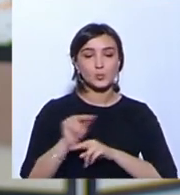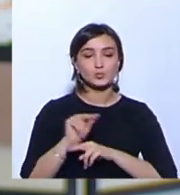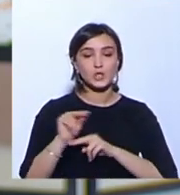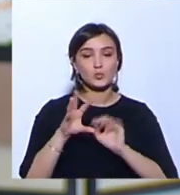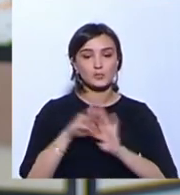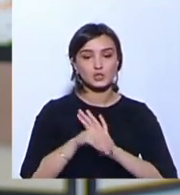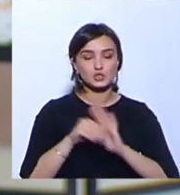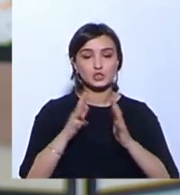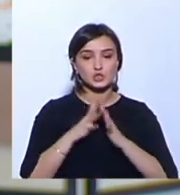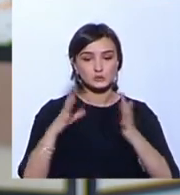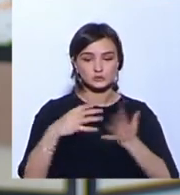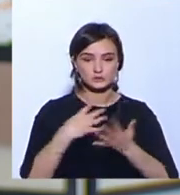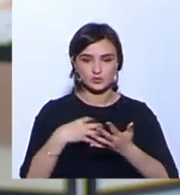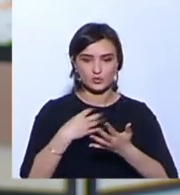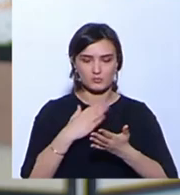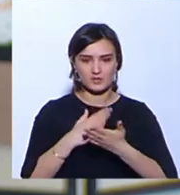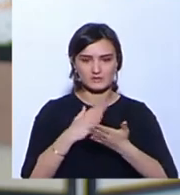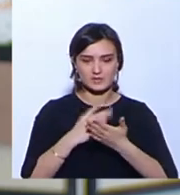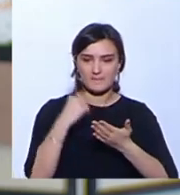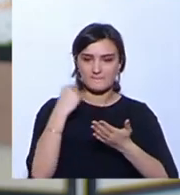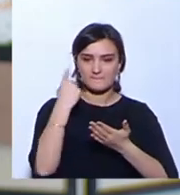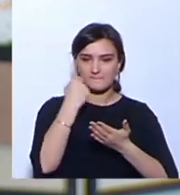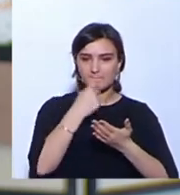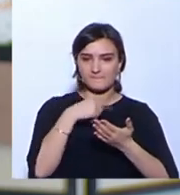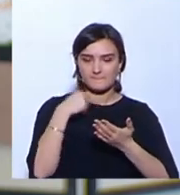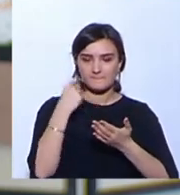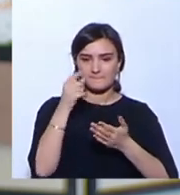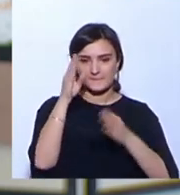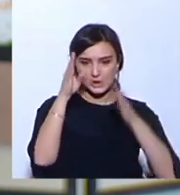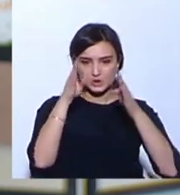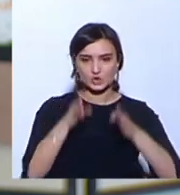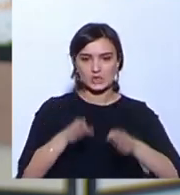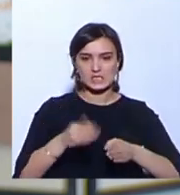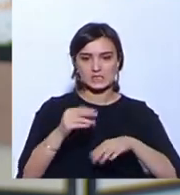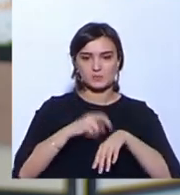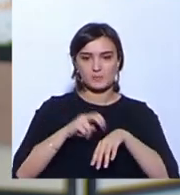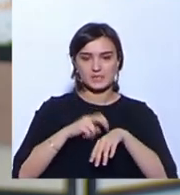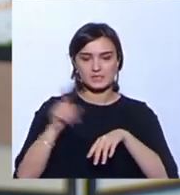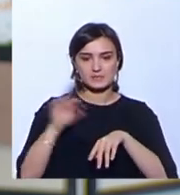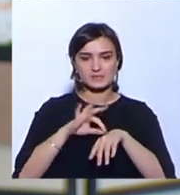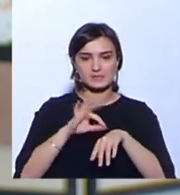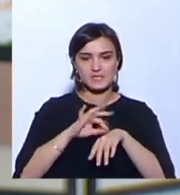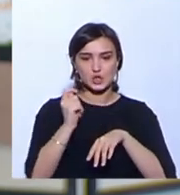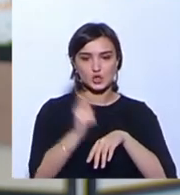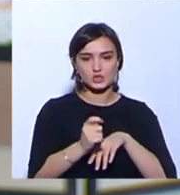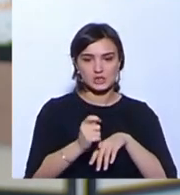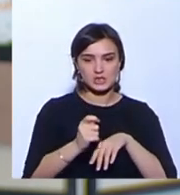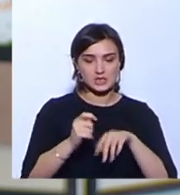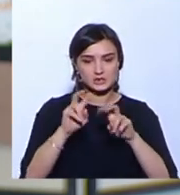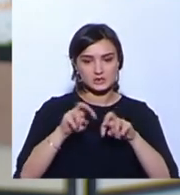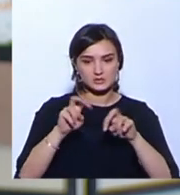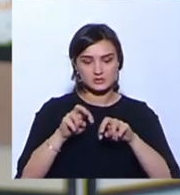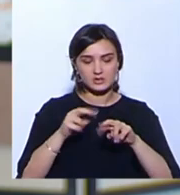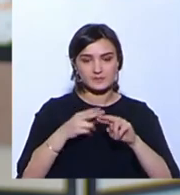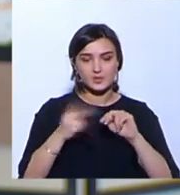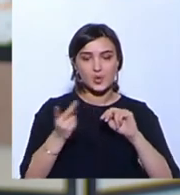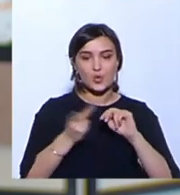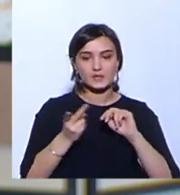მკურნალობაში დიდი მნიშვნელობა აქვს პერსონალიზირებული მედიცინის დიაგნოსტიკას. ეს